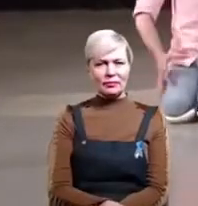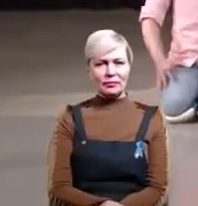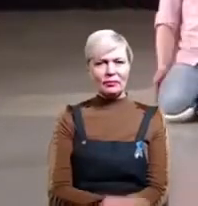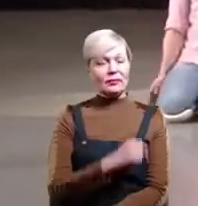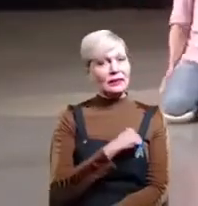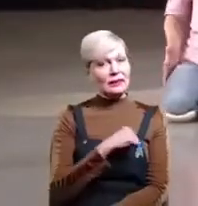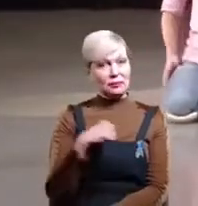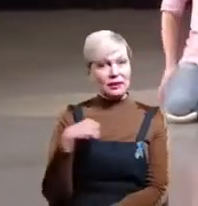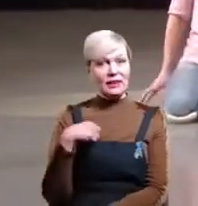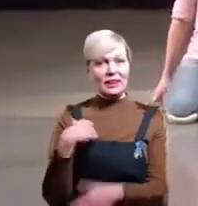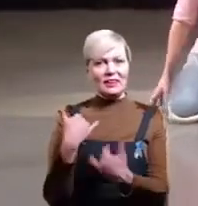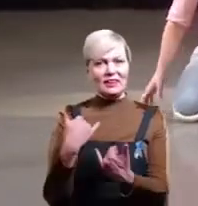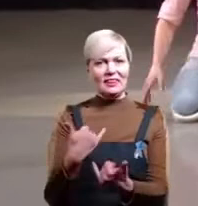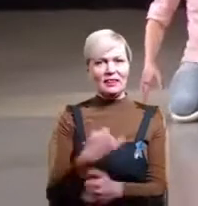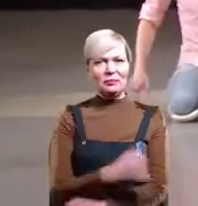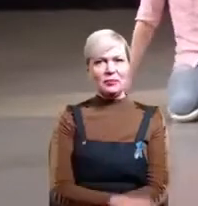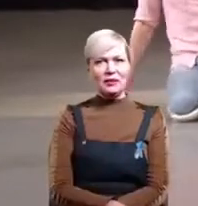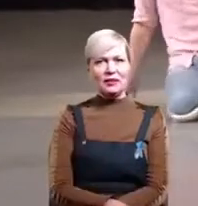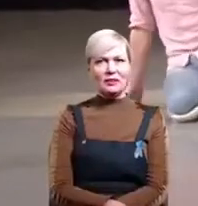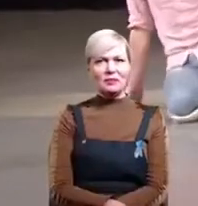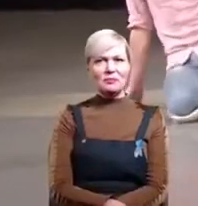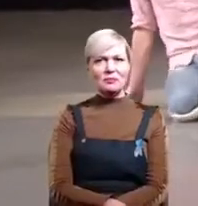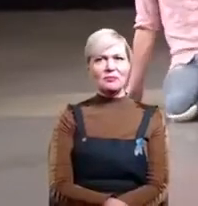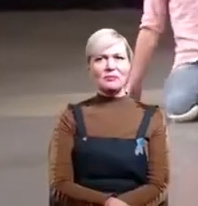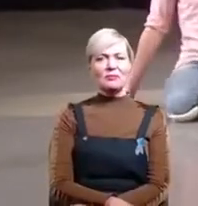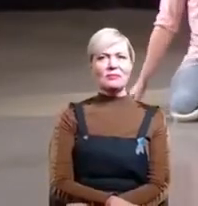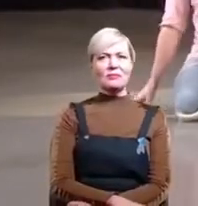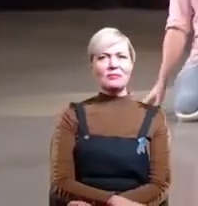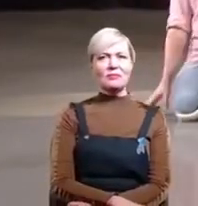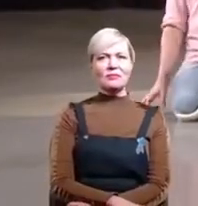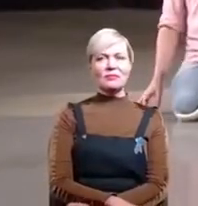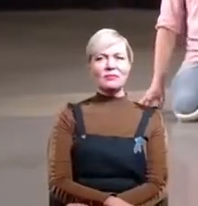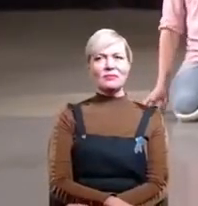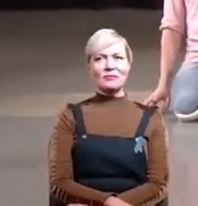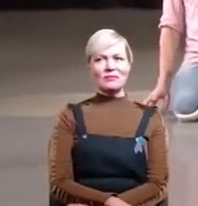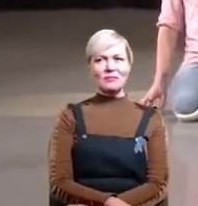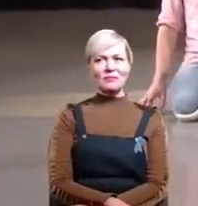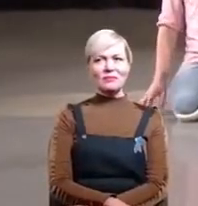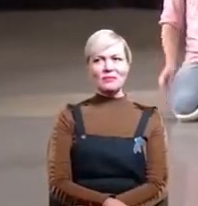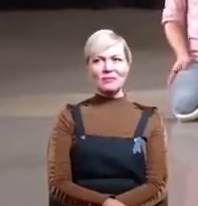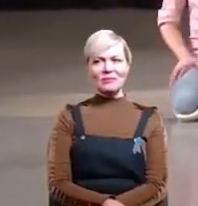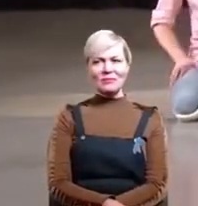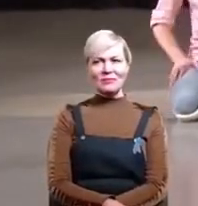Самостоятельно. Надо было чехол на себя